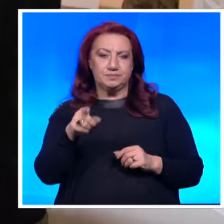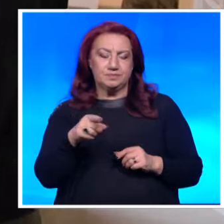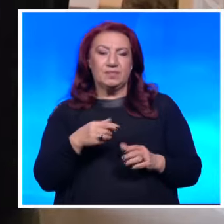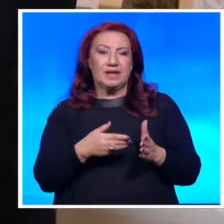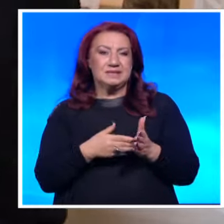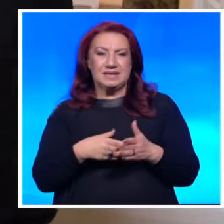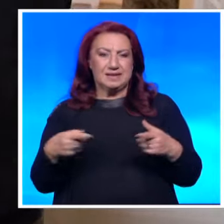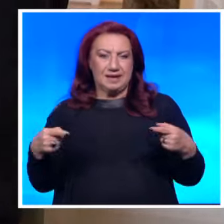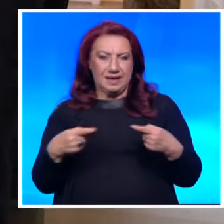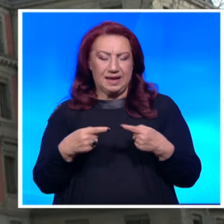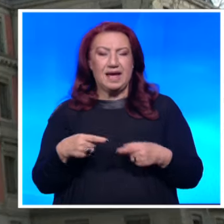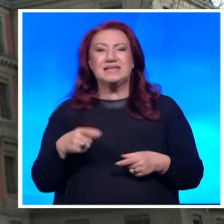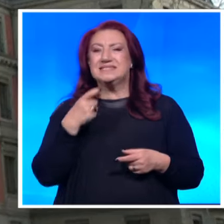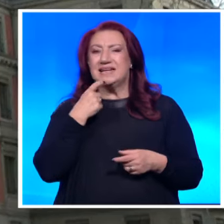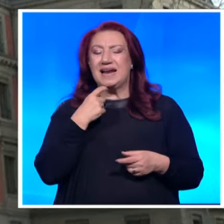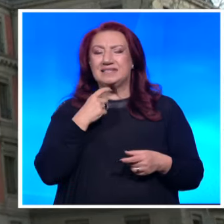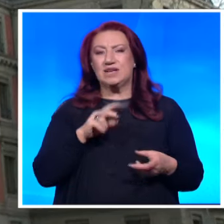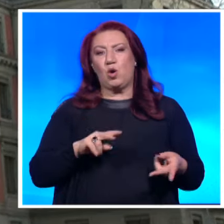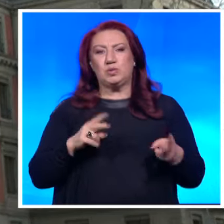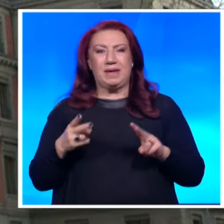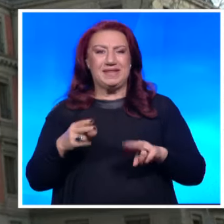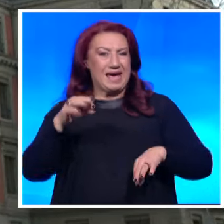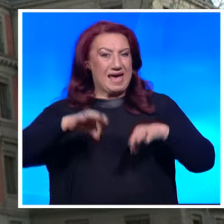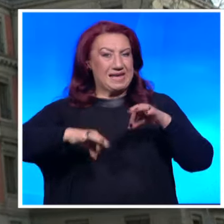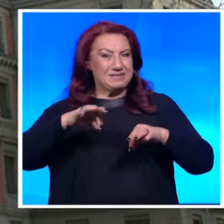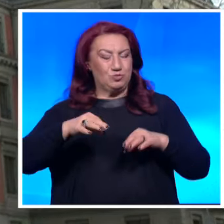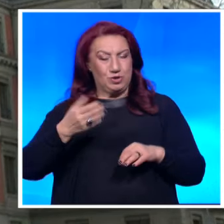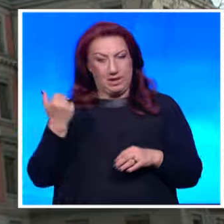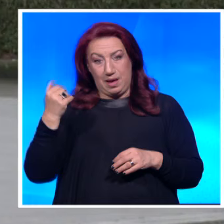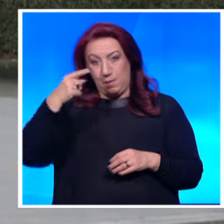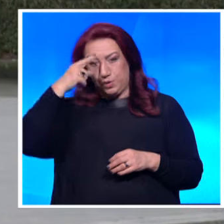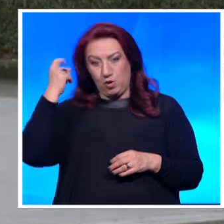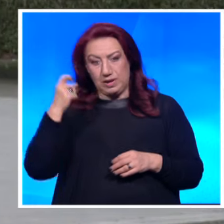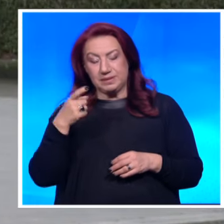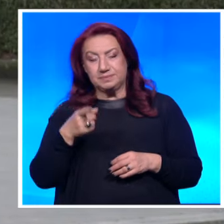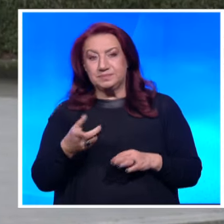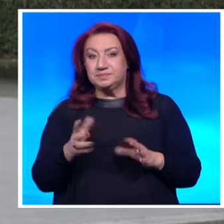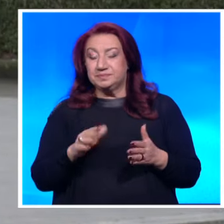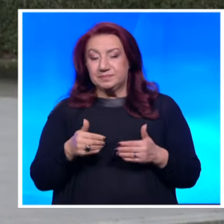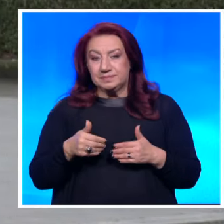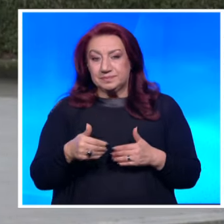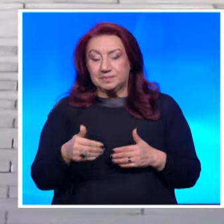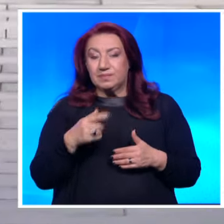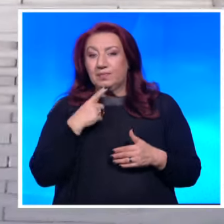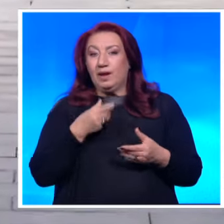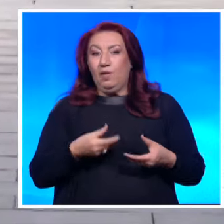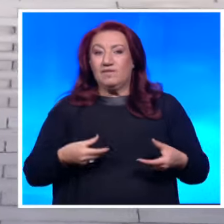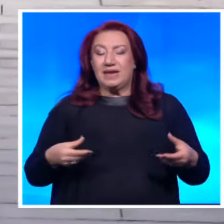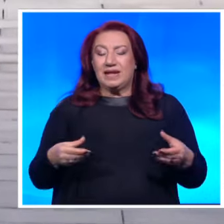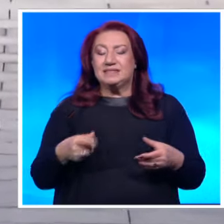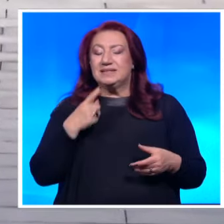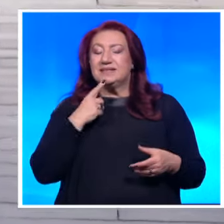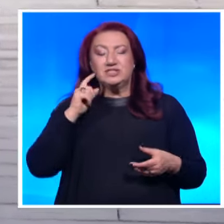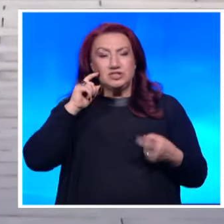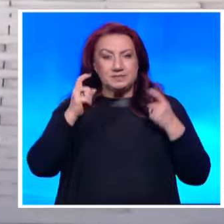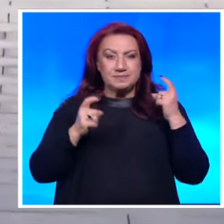се проведат тази пролет швейцария изтъква че готвената конференция цели изготвянето на пътна карта за бъдещ мирен